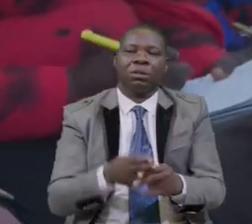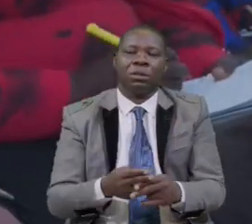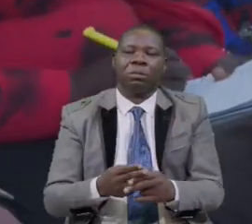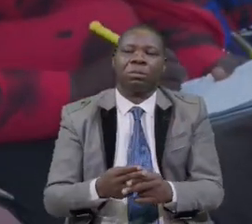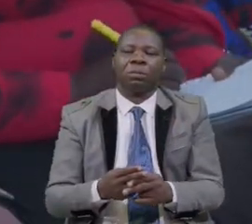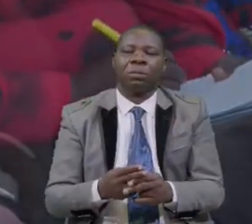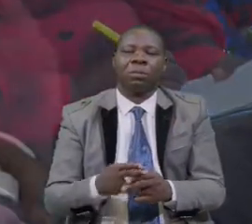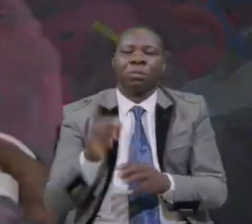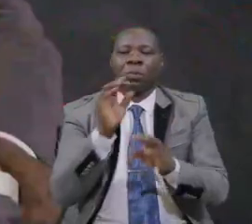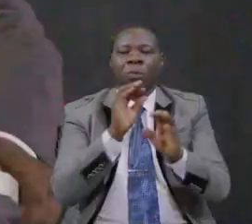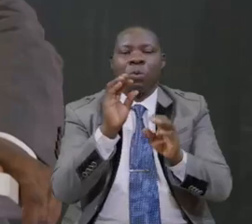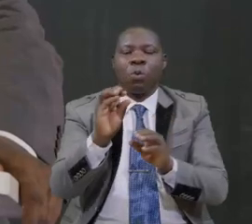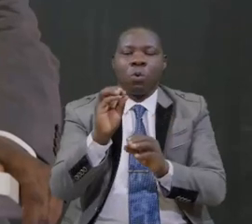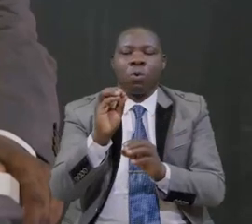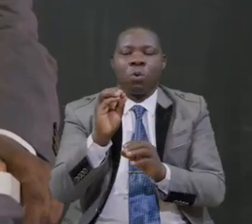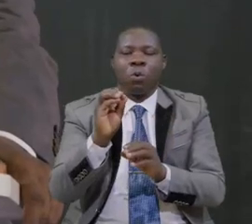Oh,